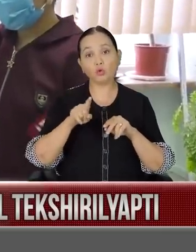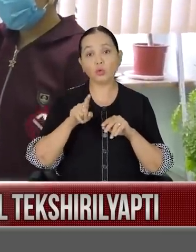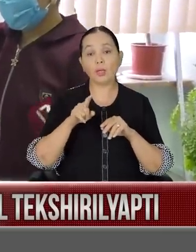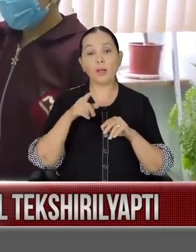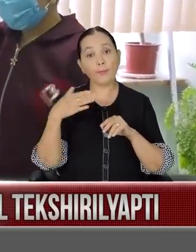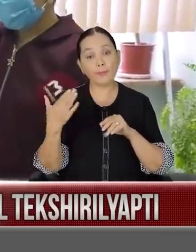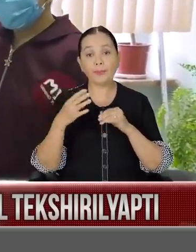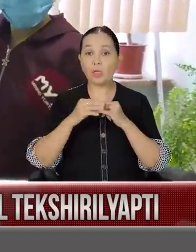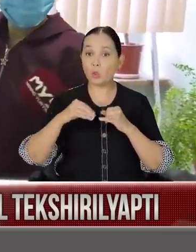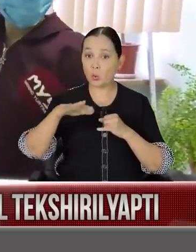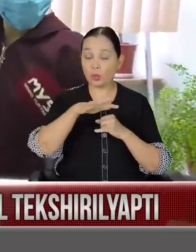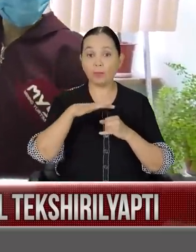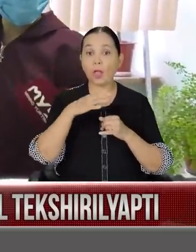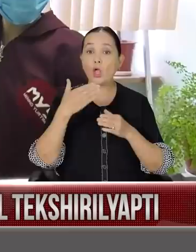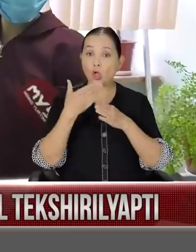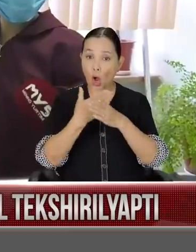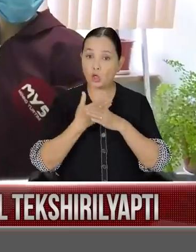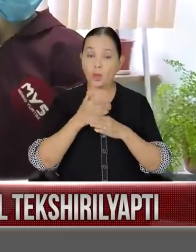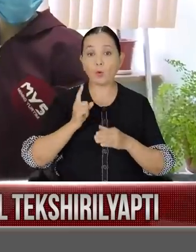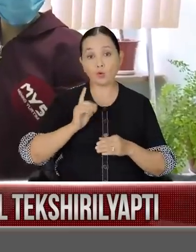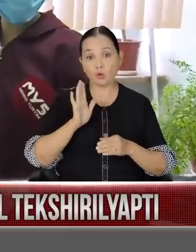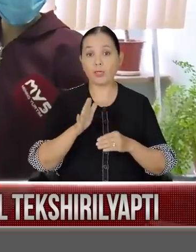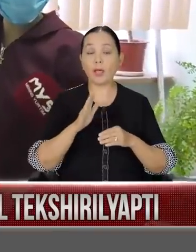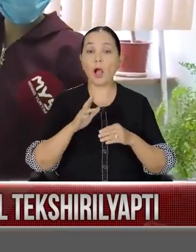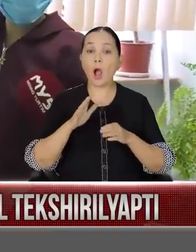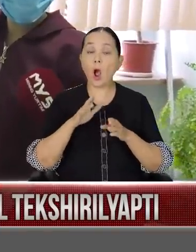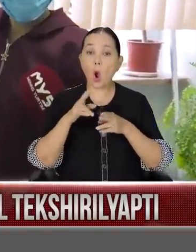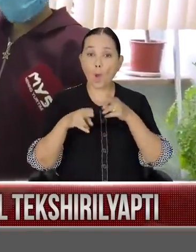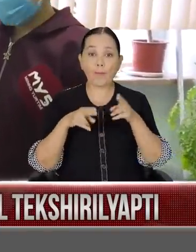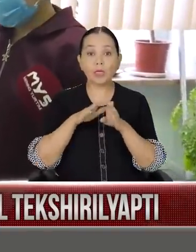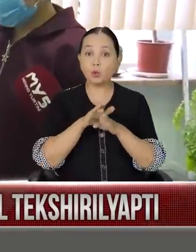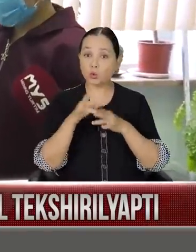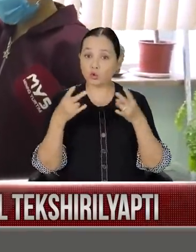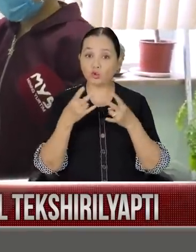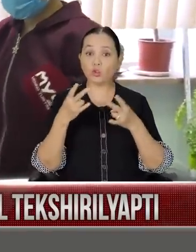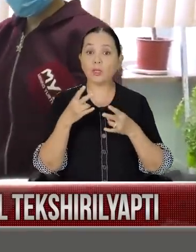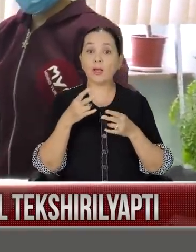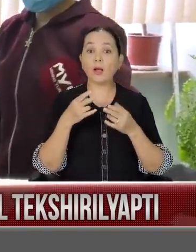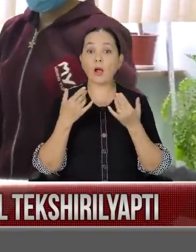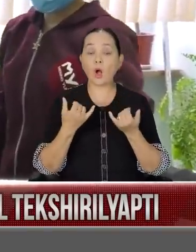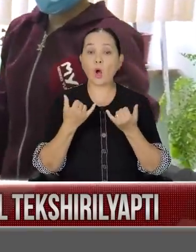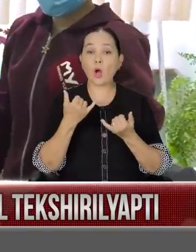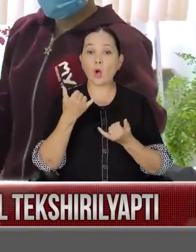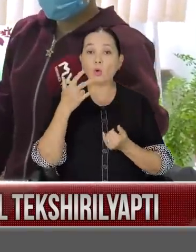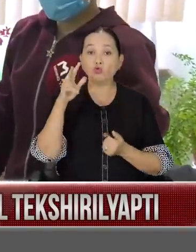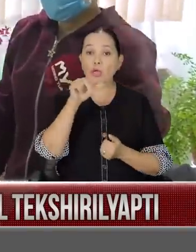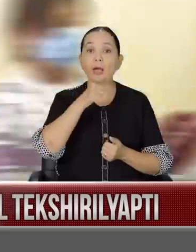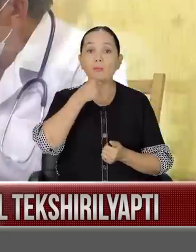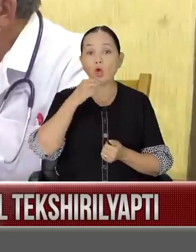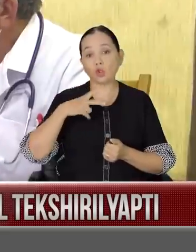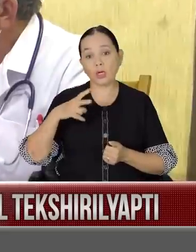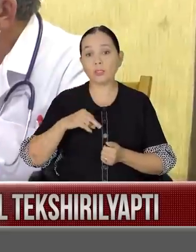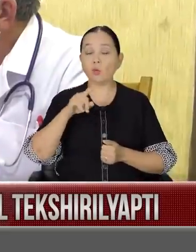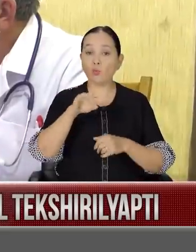tomonidan mana yordamini kutib kelyapmiz. Operatsiyani o'tkazishimiz kerak. Qilmasa bo'lmaydi. Hozir 3,5 yosh qizim.